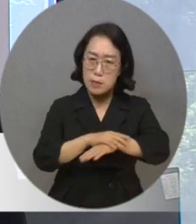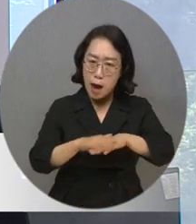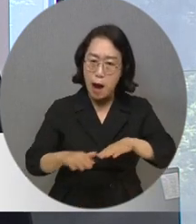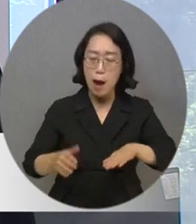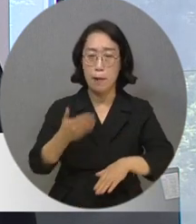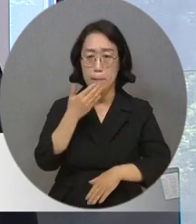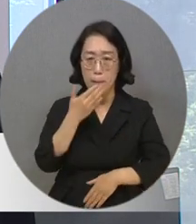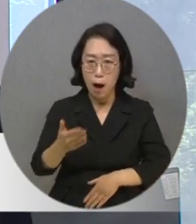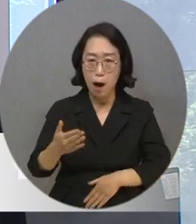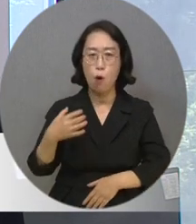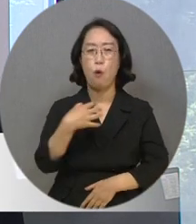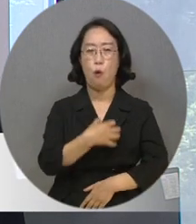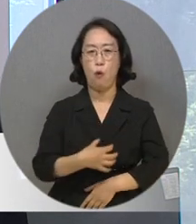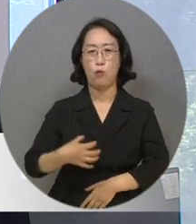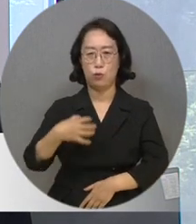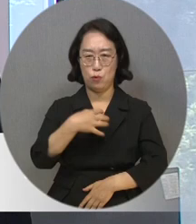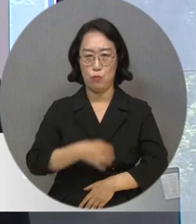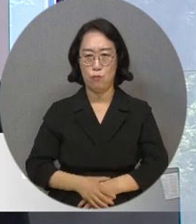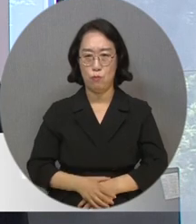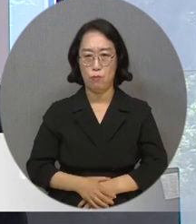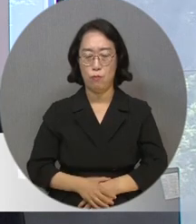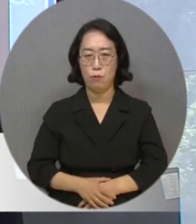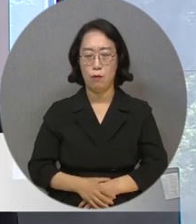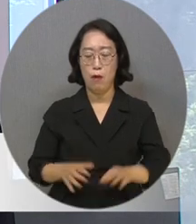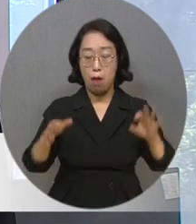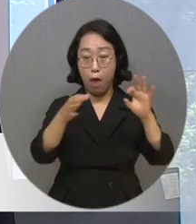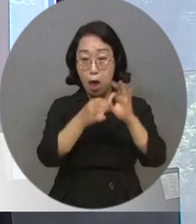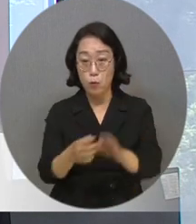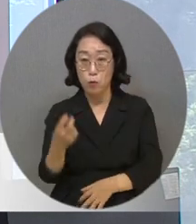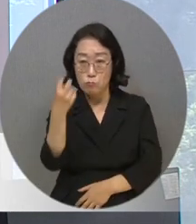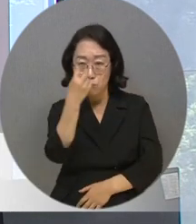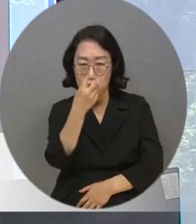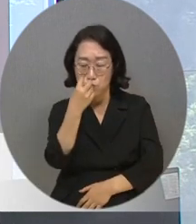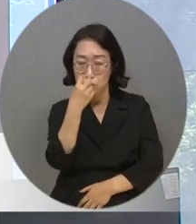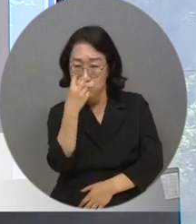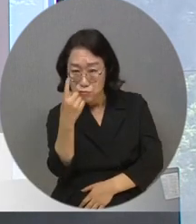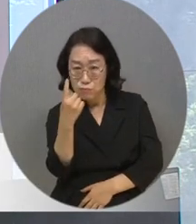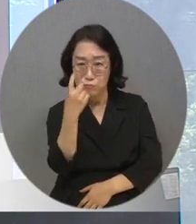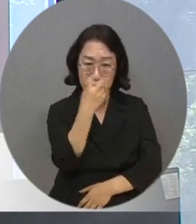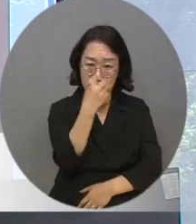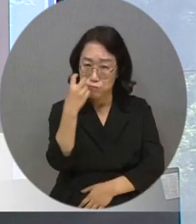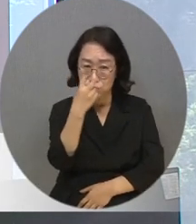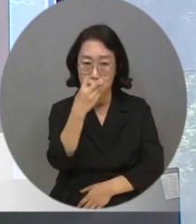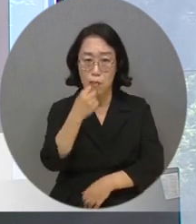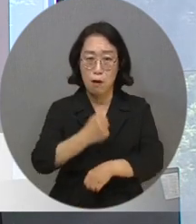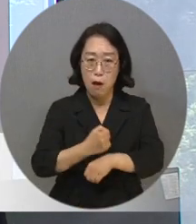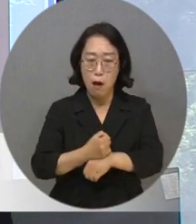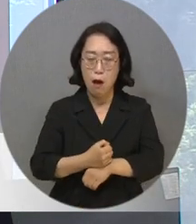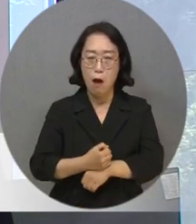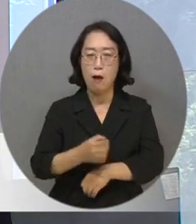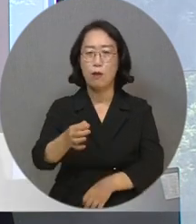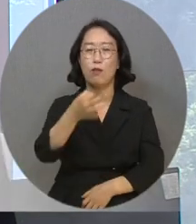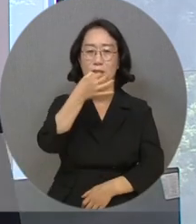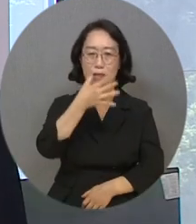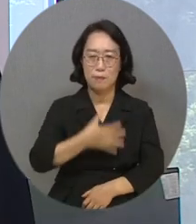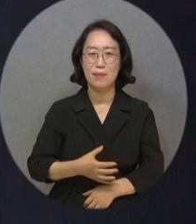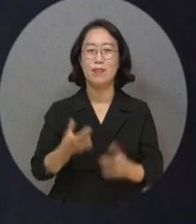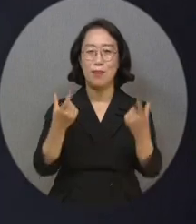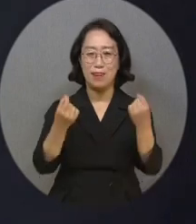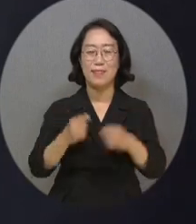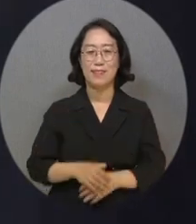잘 될지 걱정이 되게 많습니다 그래서 비상근무나 이런 것들을 해야 될 힘든 점도 있을 것